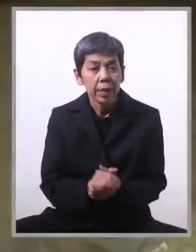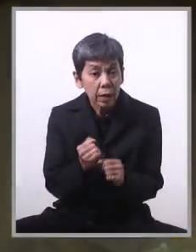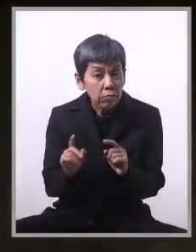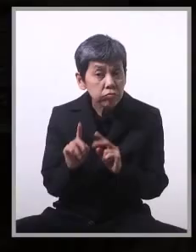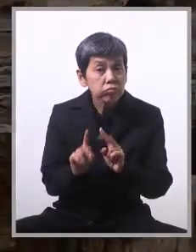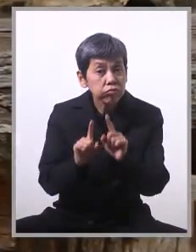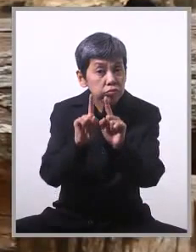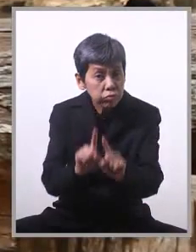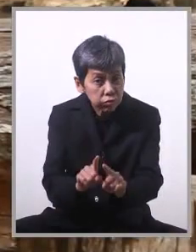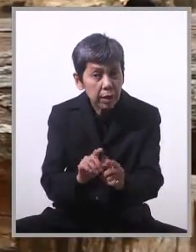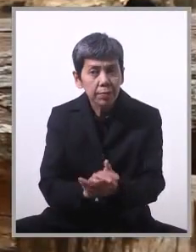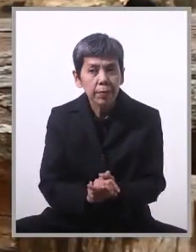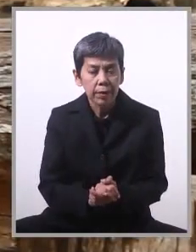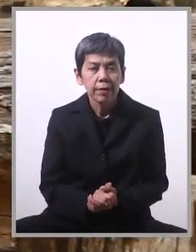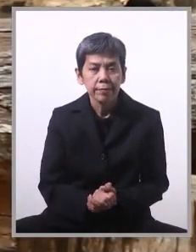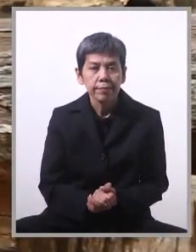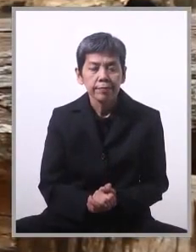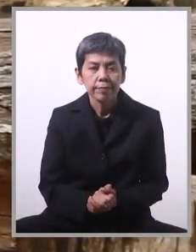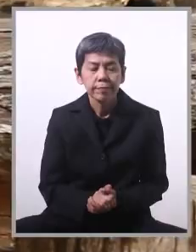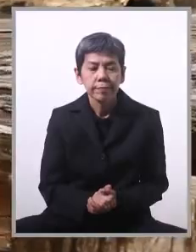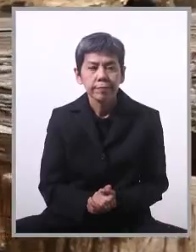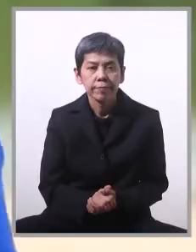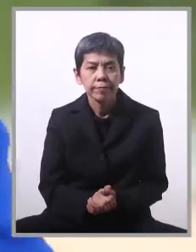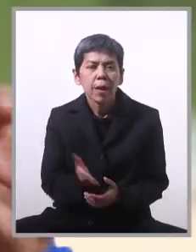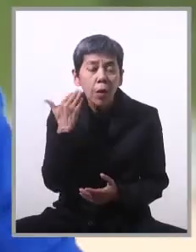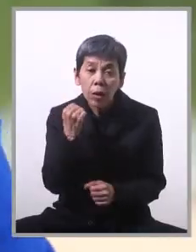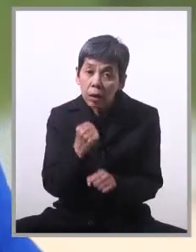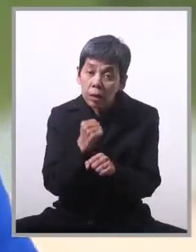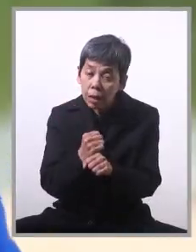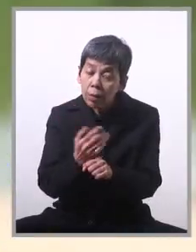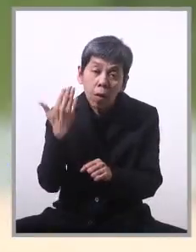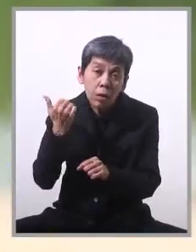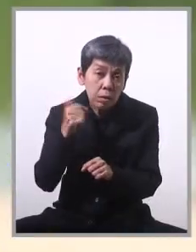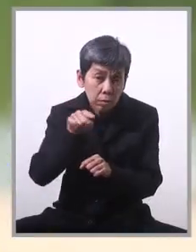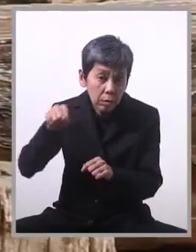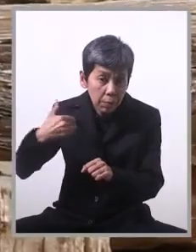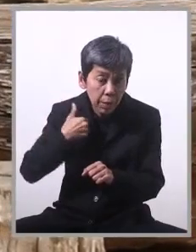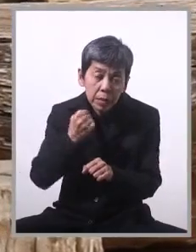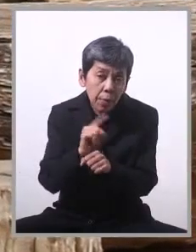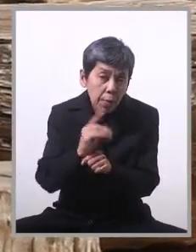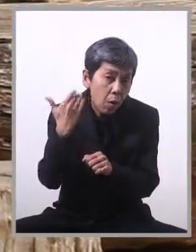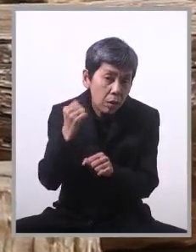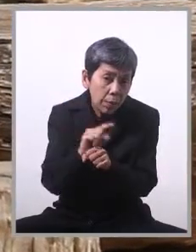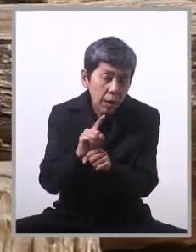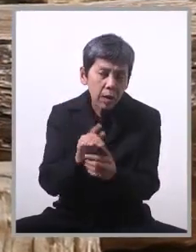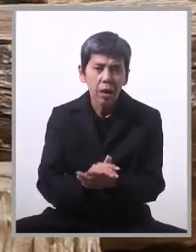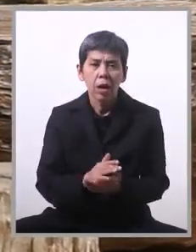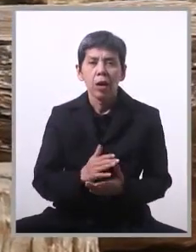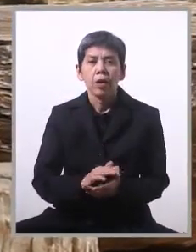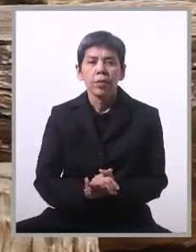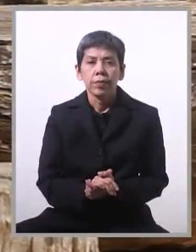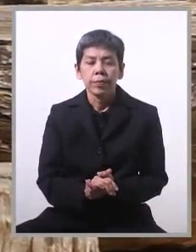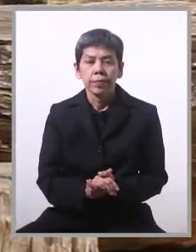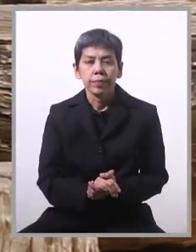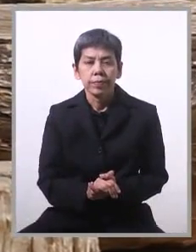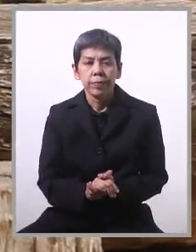มาพร้อมกันเนาะ น้อยพันน้อย แต่ก่อนหน้านี้ก็ต้องทำงานที่อื่นก่อน ครับ ทำอะไรกันบ้างคะทั้งสองคน ก็ทำ